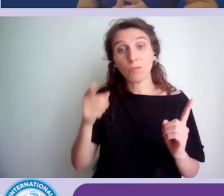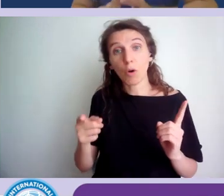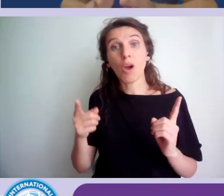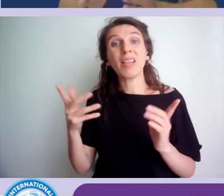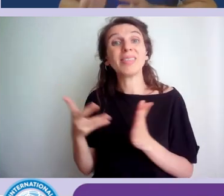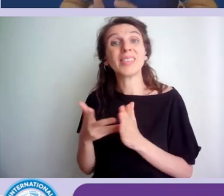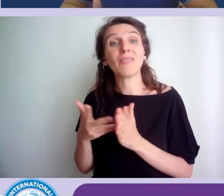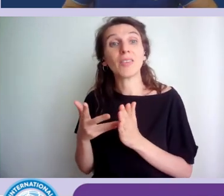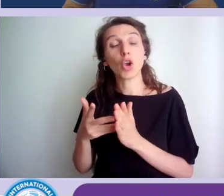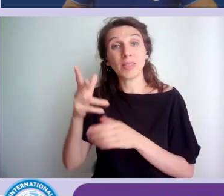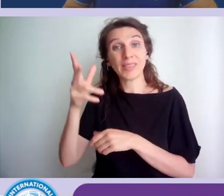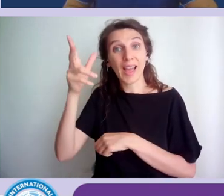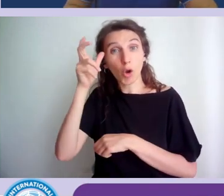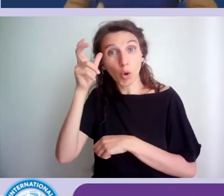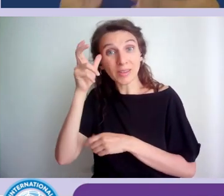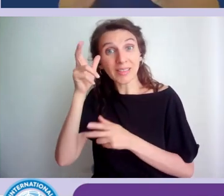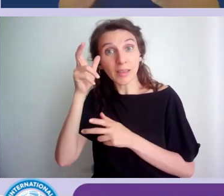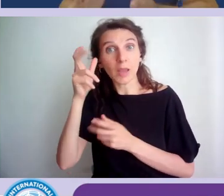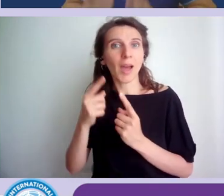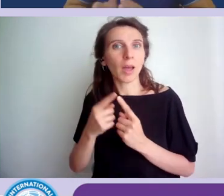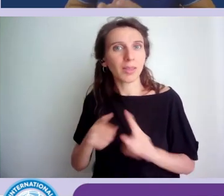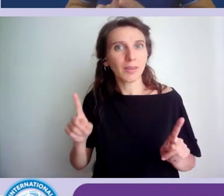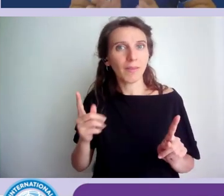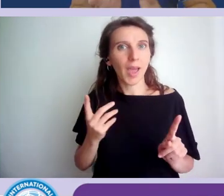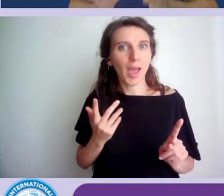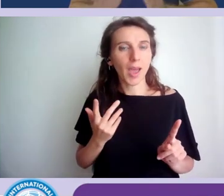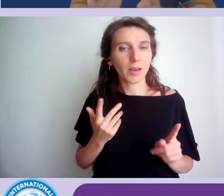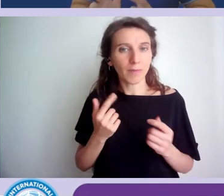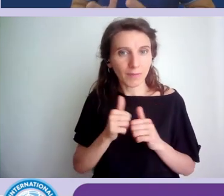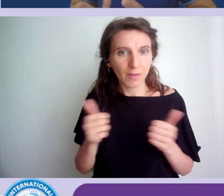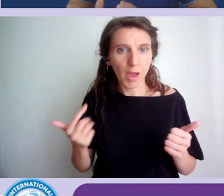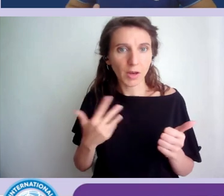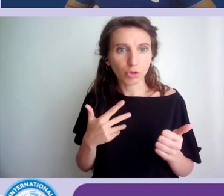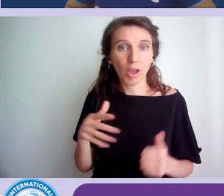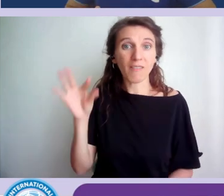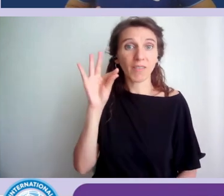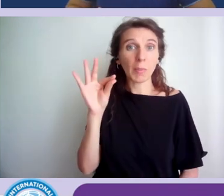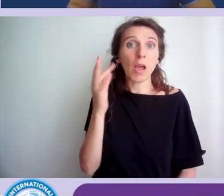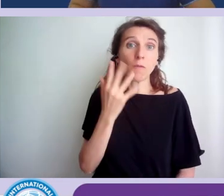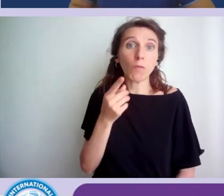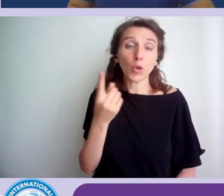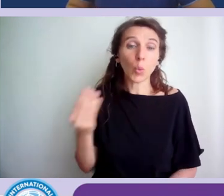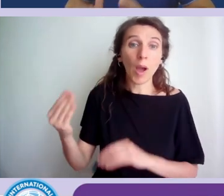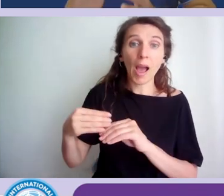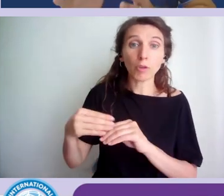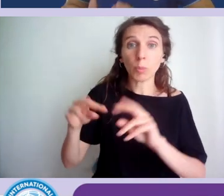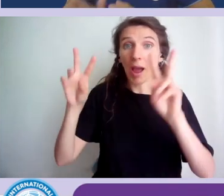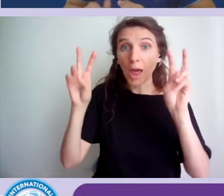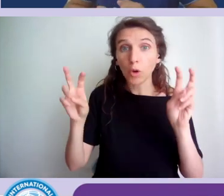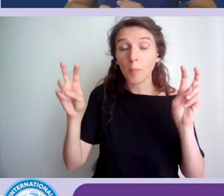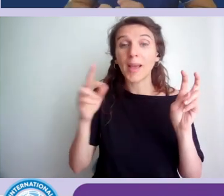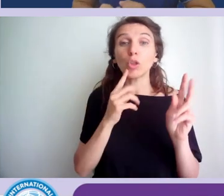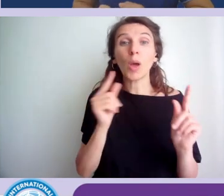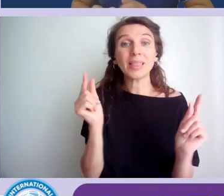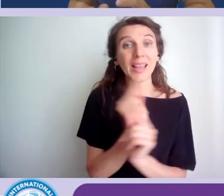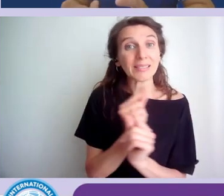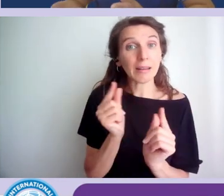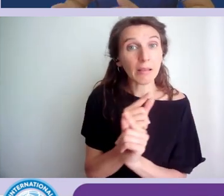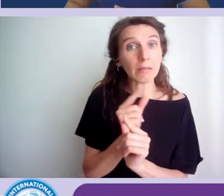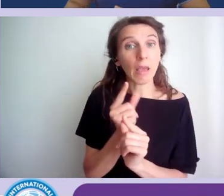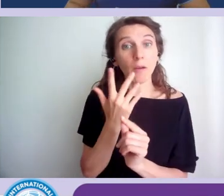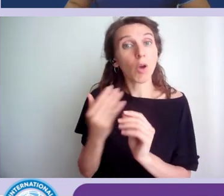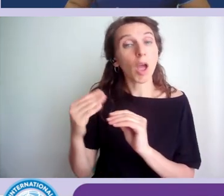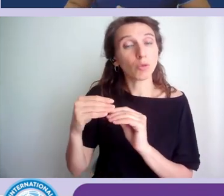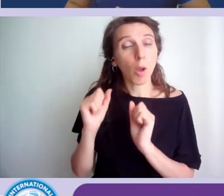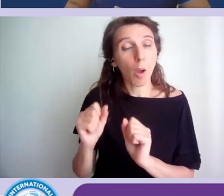è la difficoltà cognitiva su questo Fabrizio se dopo vuoi aggiungere qualcosa relativamente al tema dislessia